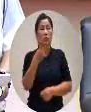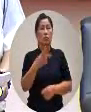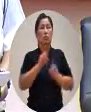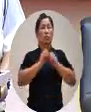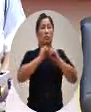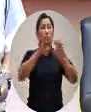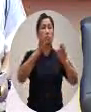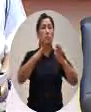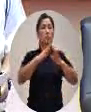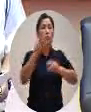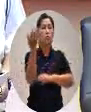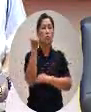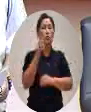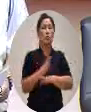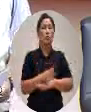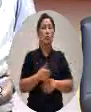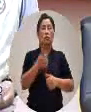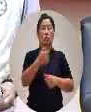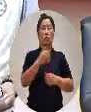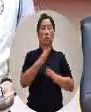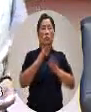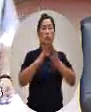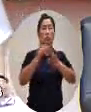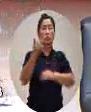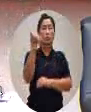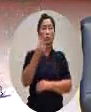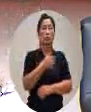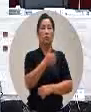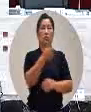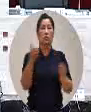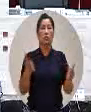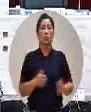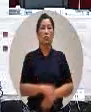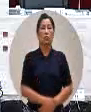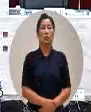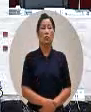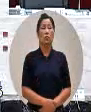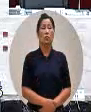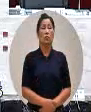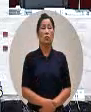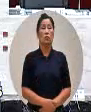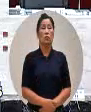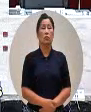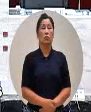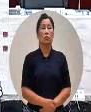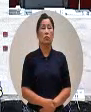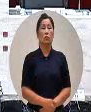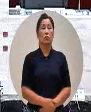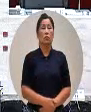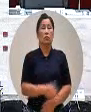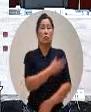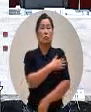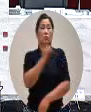補充謝謝市長謝謝副市長謝謝主席陳議員諮詢完畢